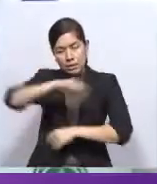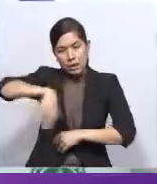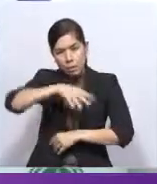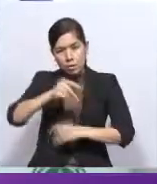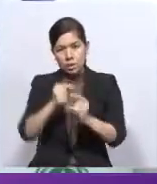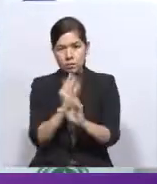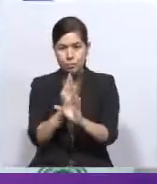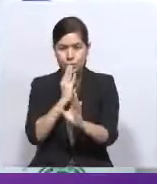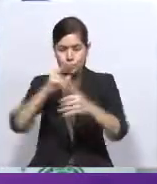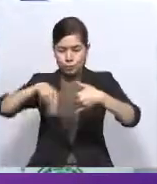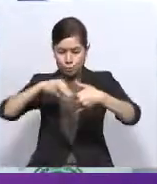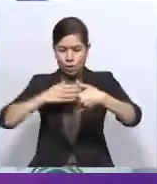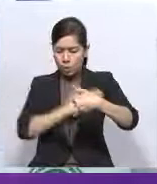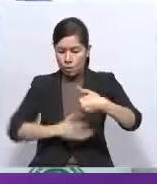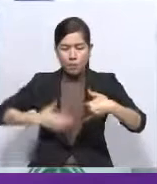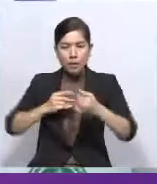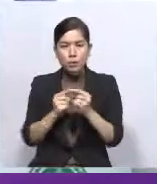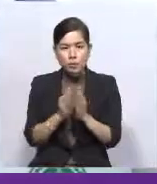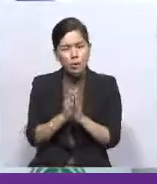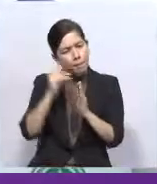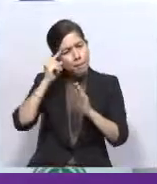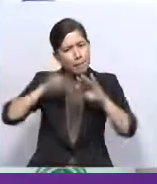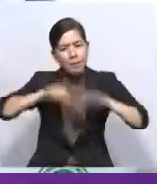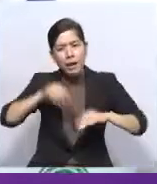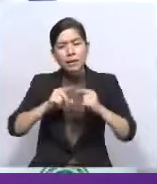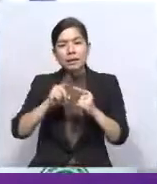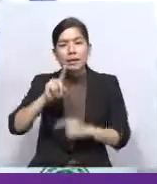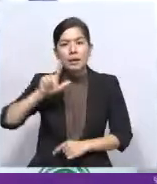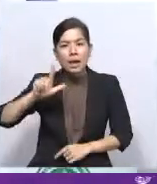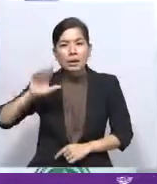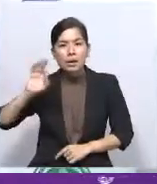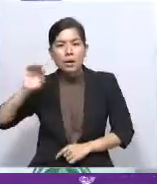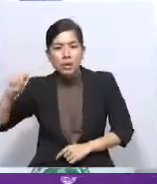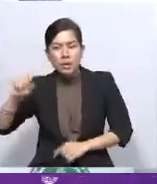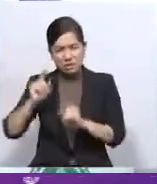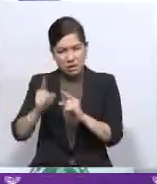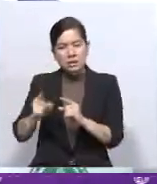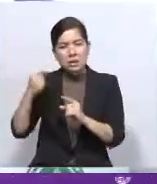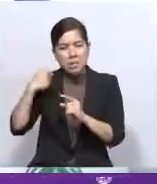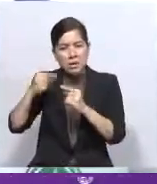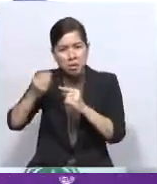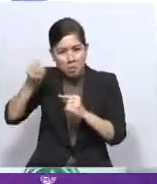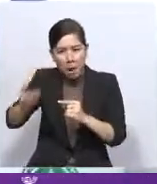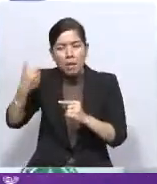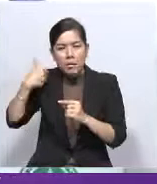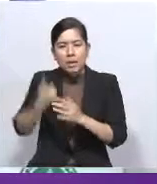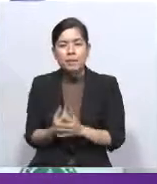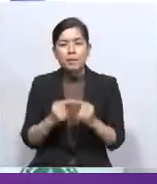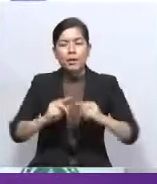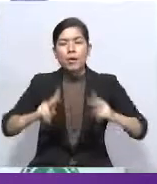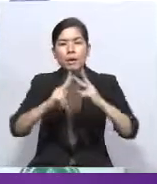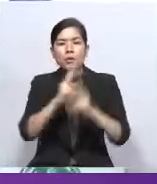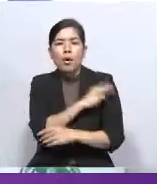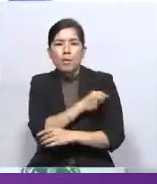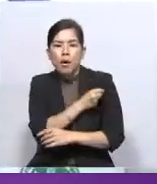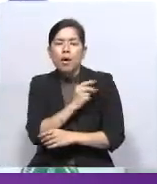การตรวจเนี่ยประมาณ 1,900,000 คนนะแต่ความจริงอาจจะมีมากกว่านี้นะครับซึ่งกระทรวงสุขเองเขารับภาระ